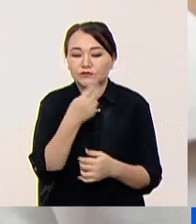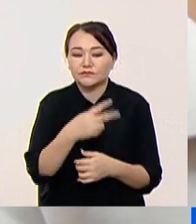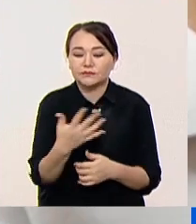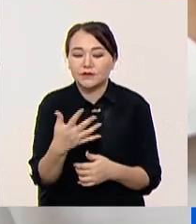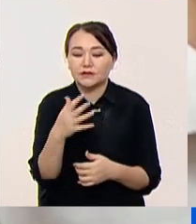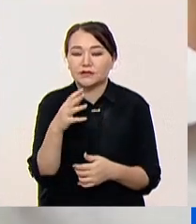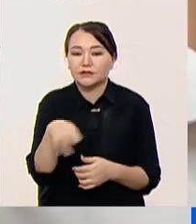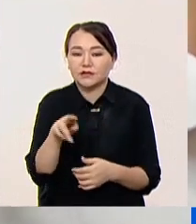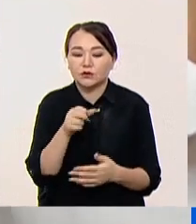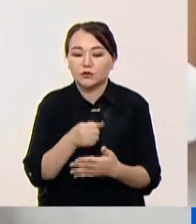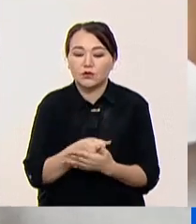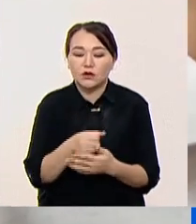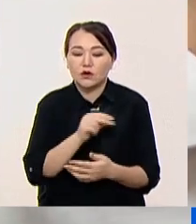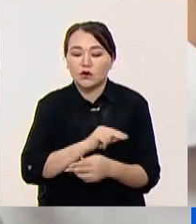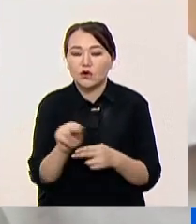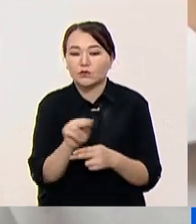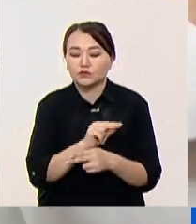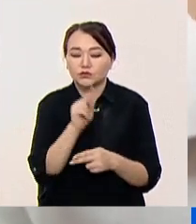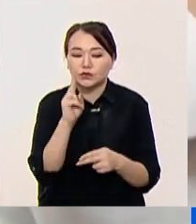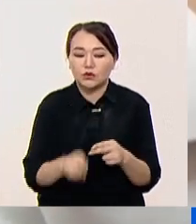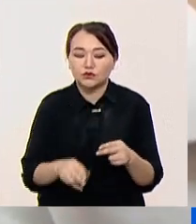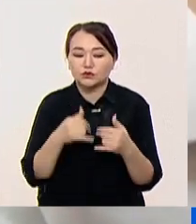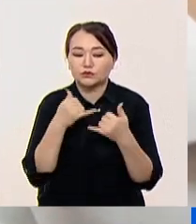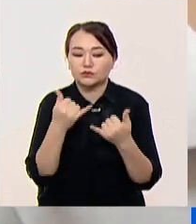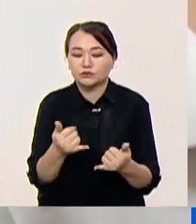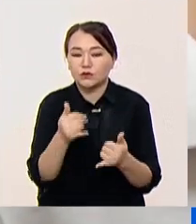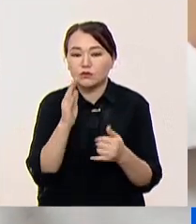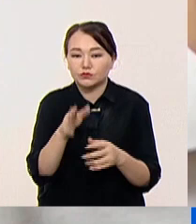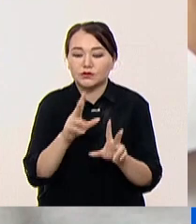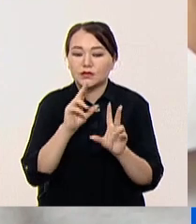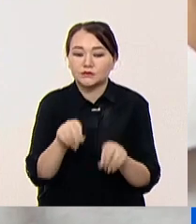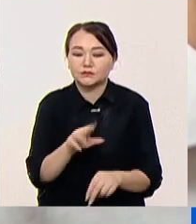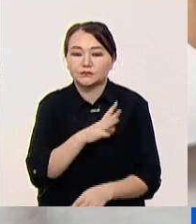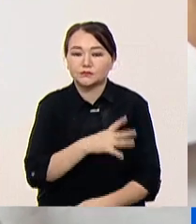жылдың 25-желтоқсанына дейін жөндеу жұмыстарын аяқтап береміз деп уәде беріп отыр.